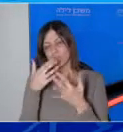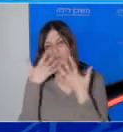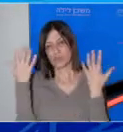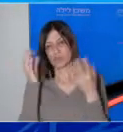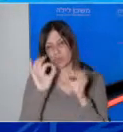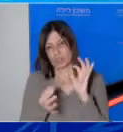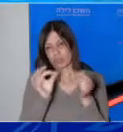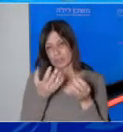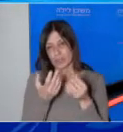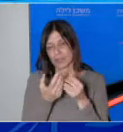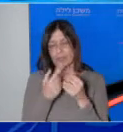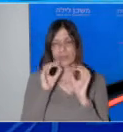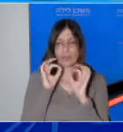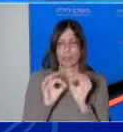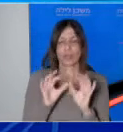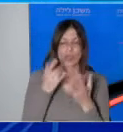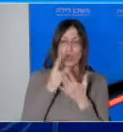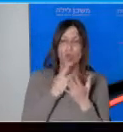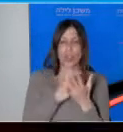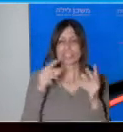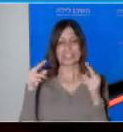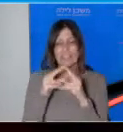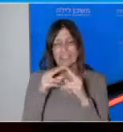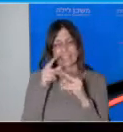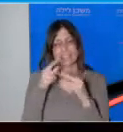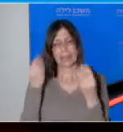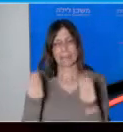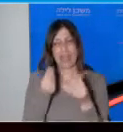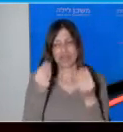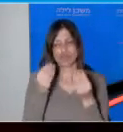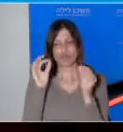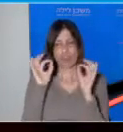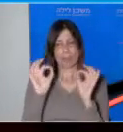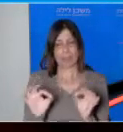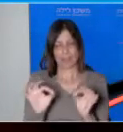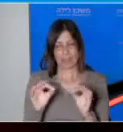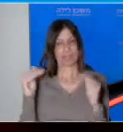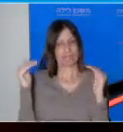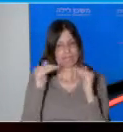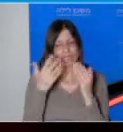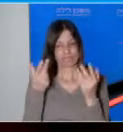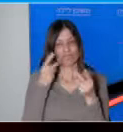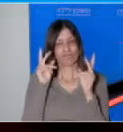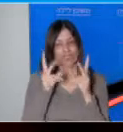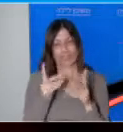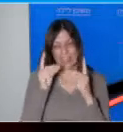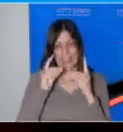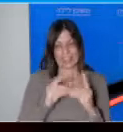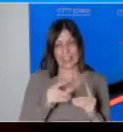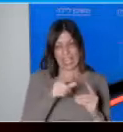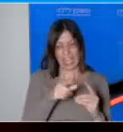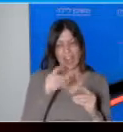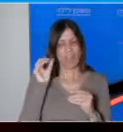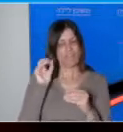אז האמת, יובל, יכול להיות שבאמת חוק צרפתי זה משהו שהוא באמת רלוונטי, שאפשר דרכו ואיתו